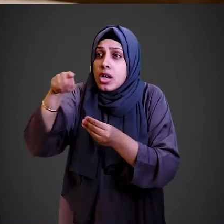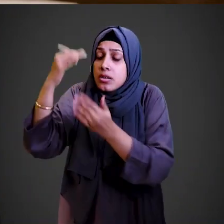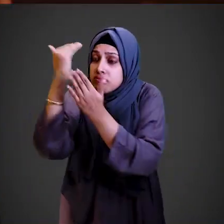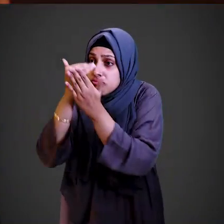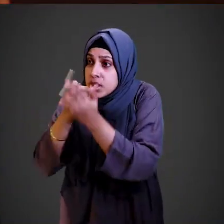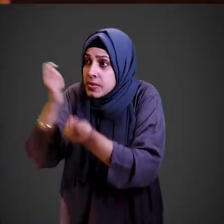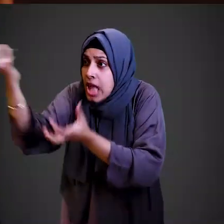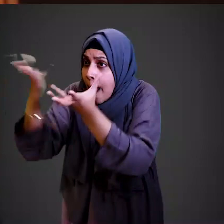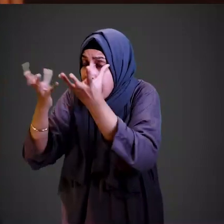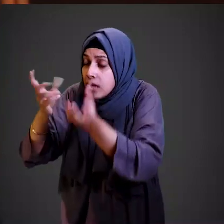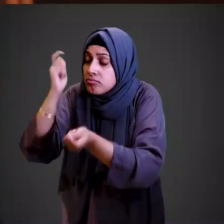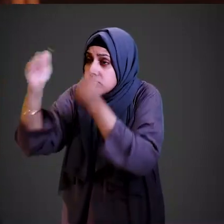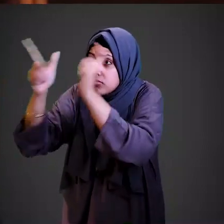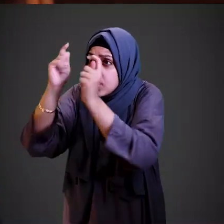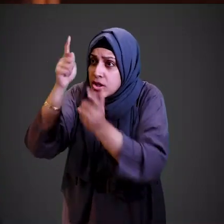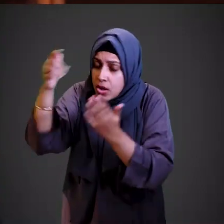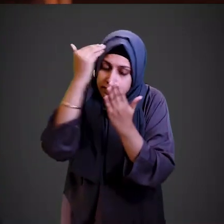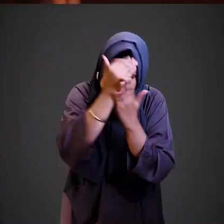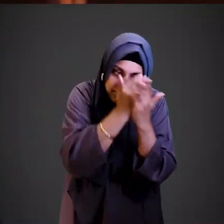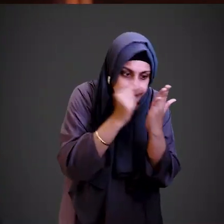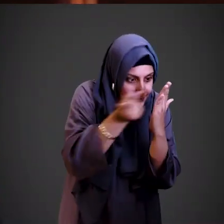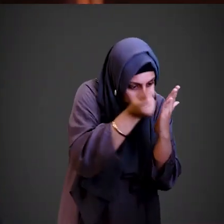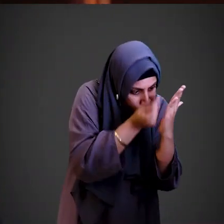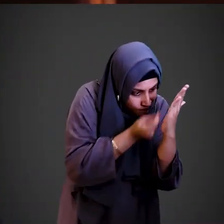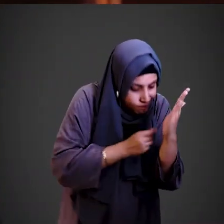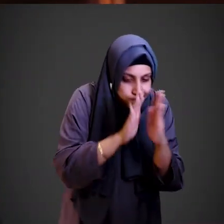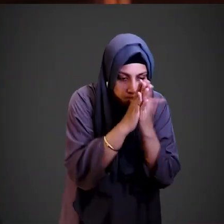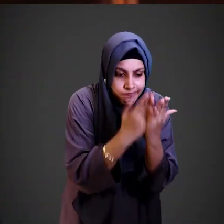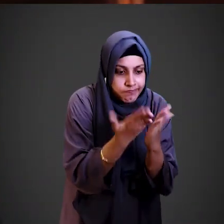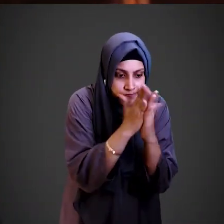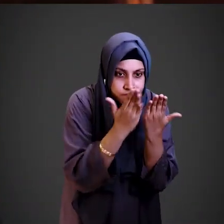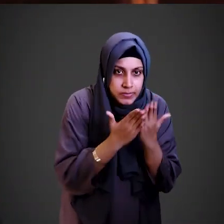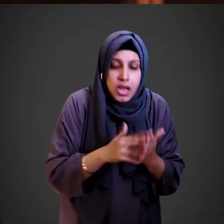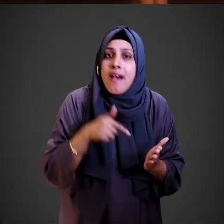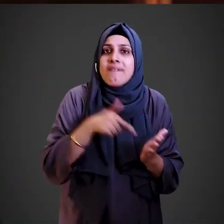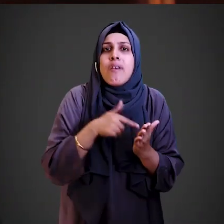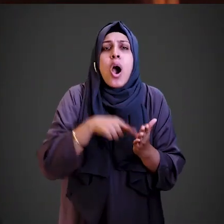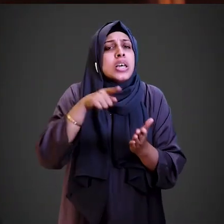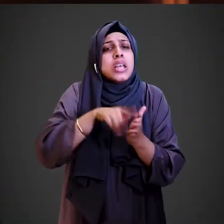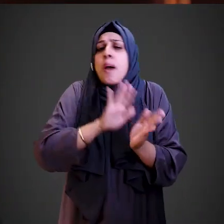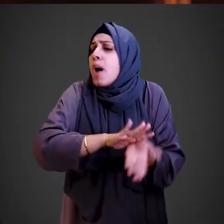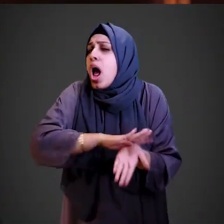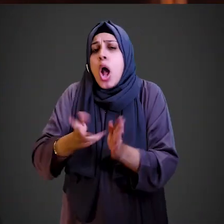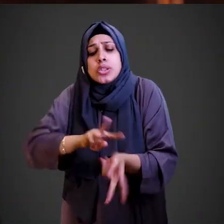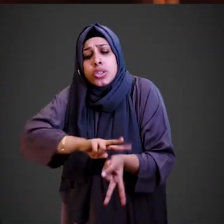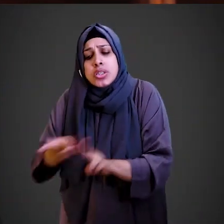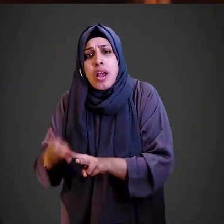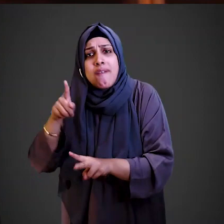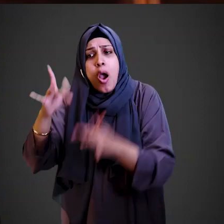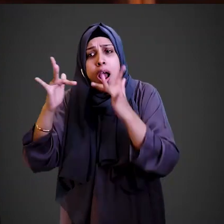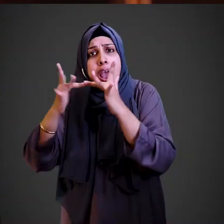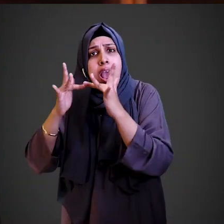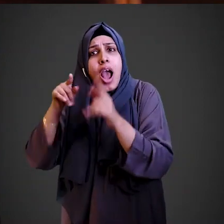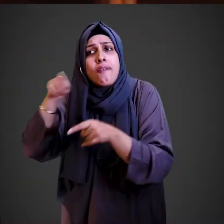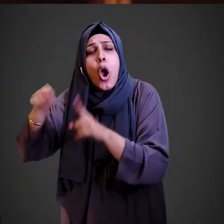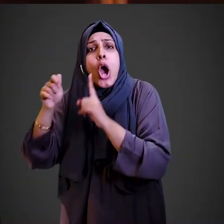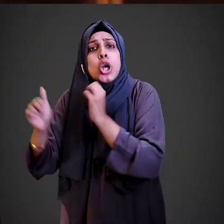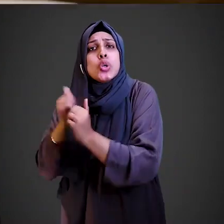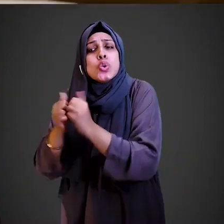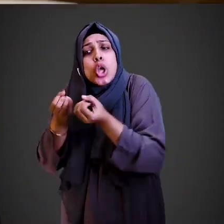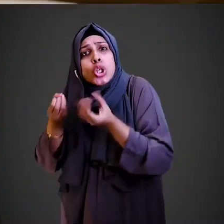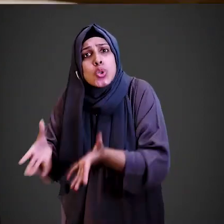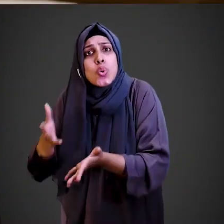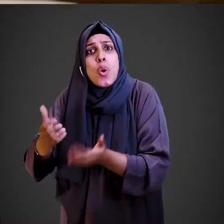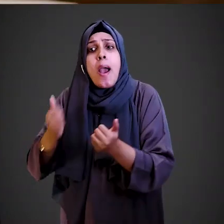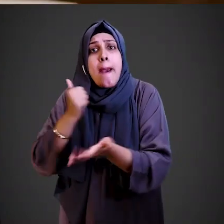रिकॉर्ड या अपने हर रोज़ का हिसाब किताब जो है वो रजिस्टर्स के अंदर रखते हैं। आपके लिए बहुत बेहतर है कि आप डिजिटल बैंक्स का इस्तेमाल करते